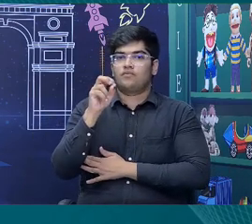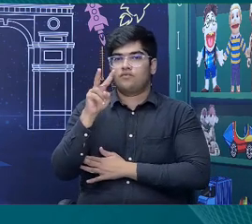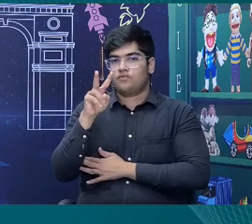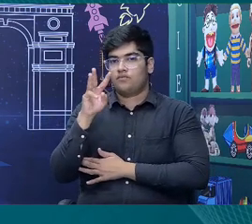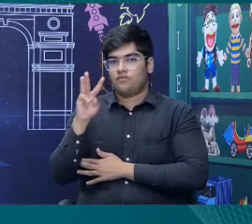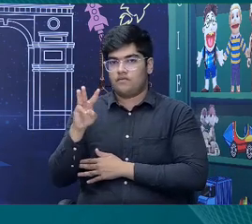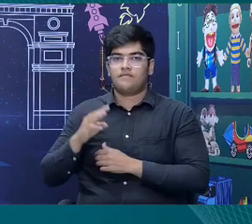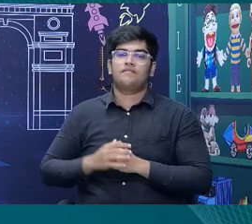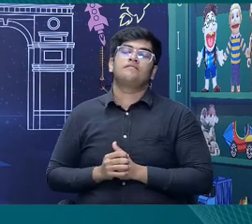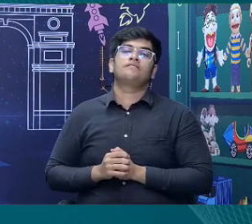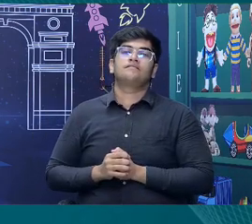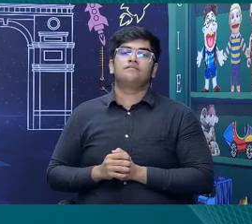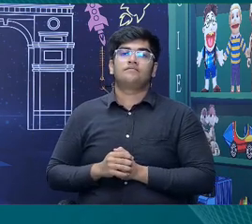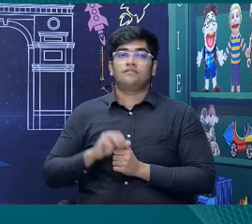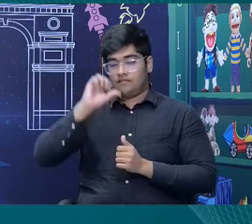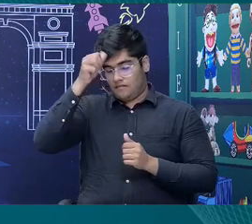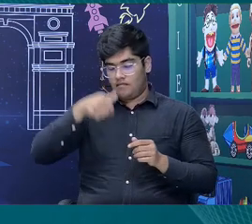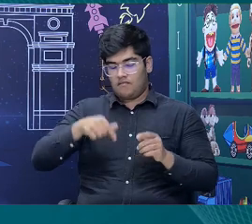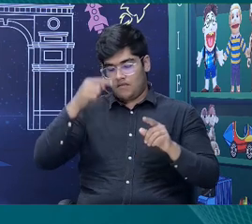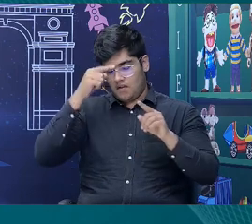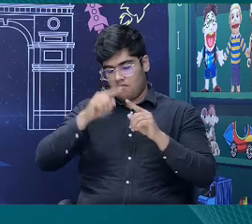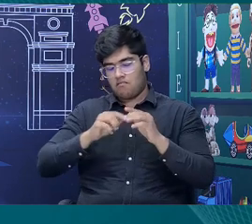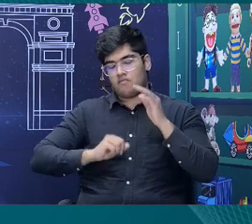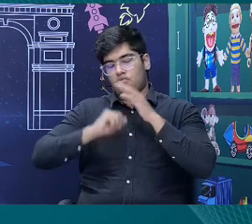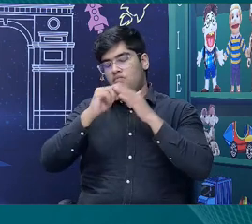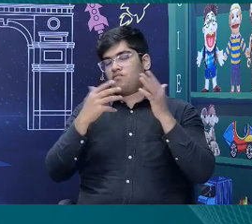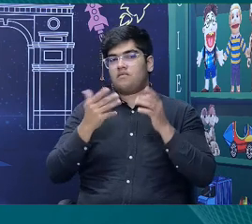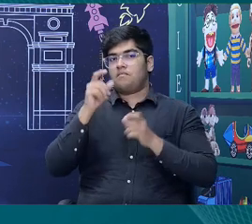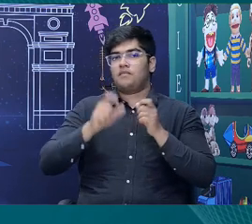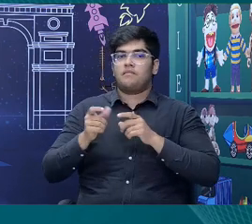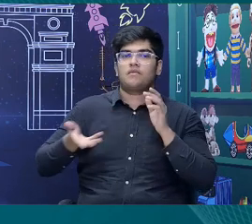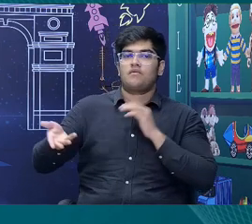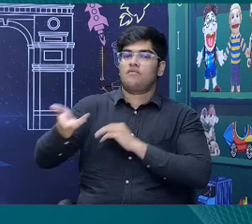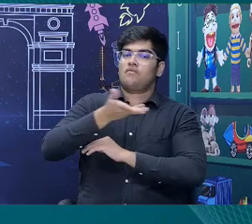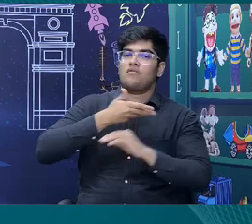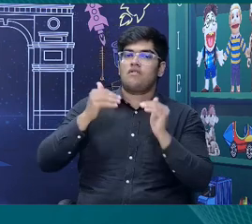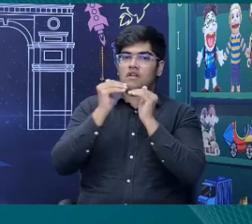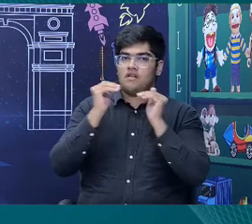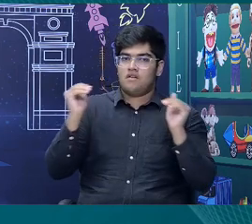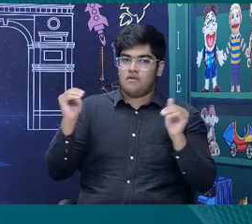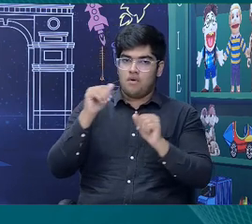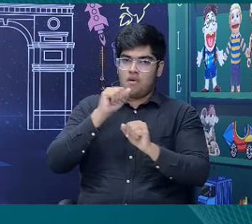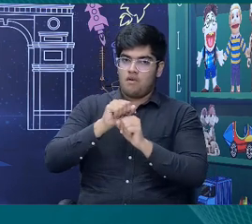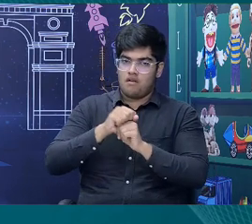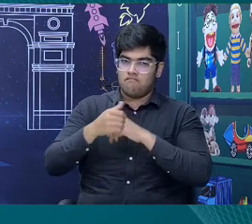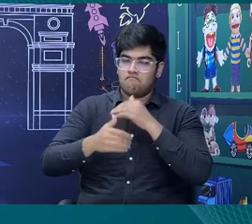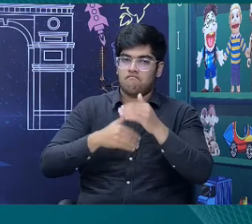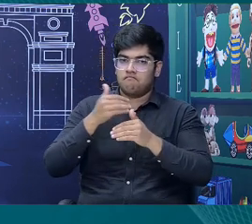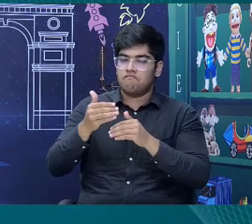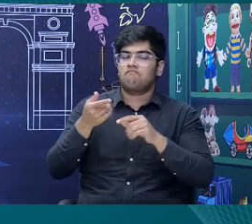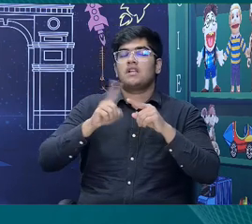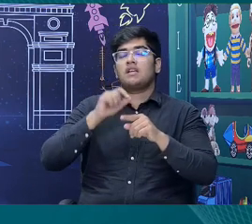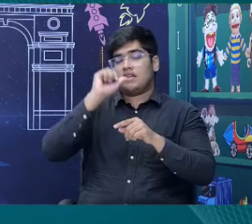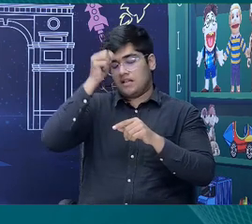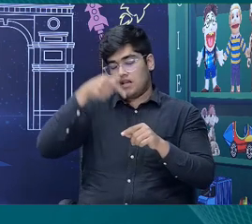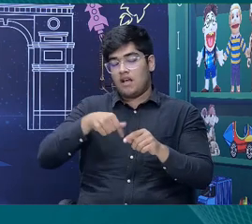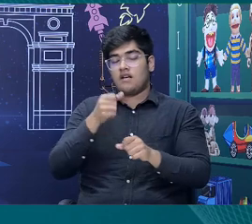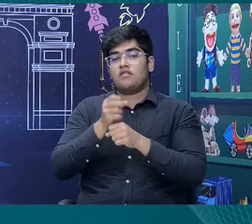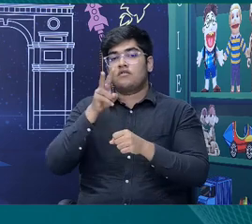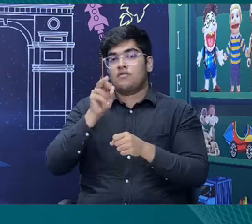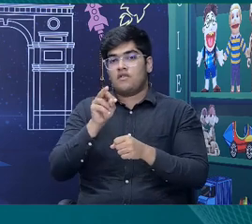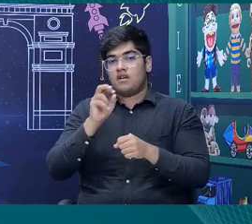2023 अ नेशन इज डीप कमिटेड टू डेमोक्रेसी एंड मल्टीलेटरलिज्म इंडियाज जी-20 प्रेसिडेंसी वुड बी अ